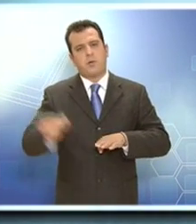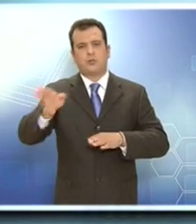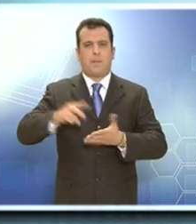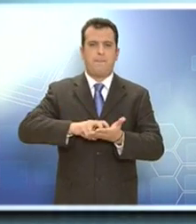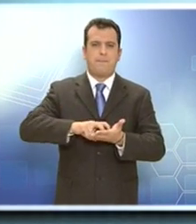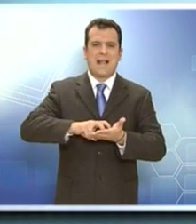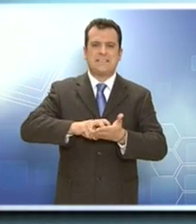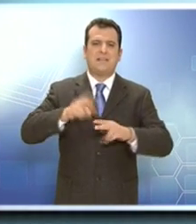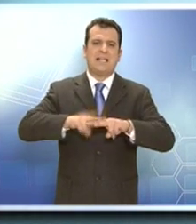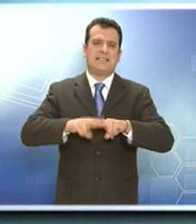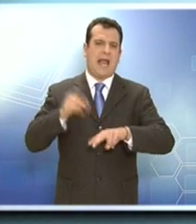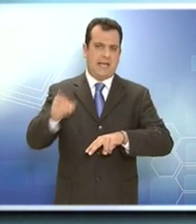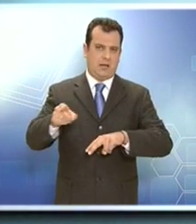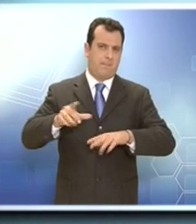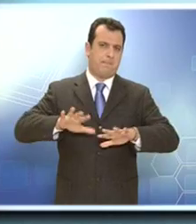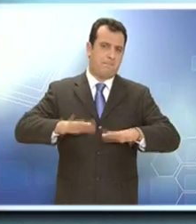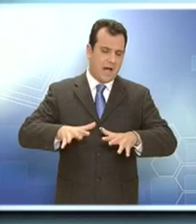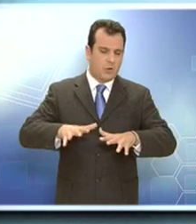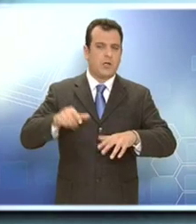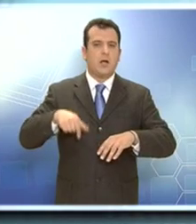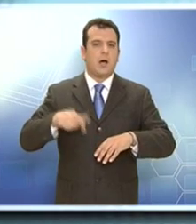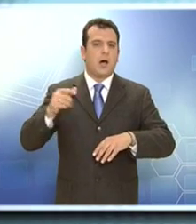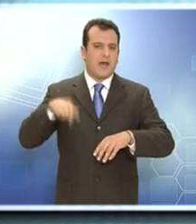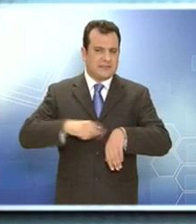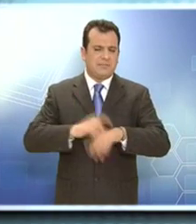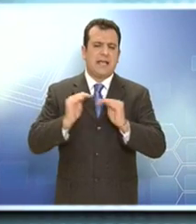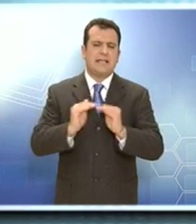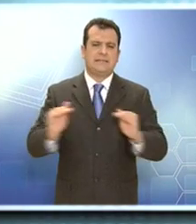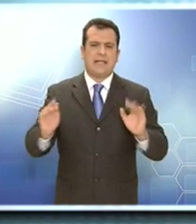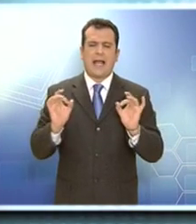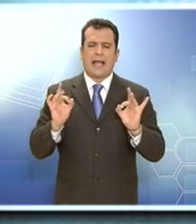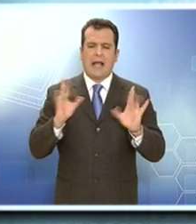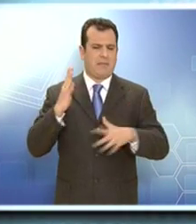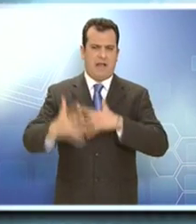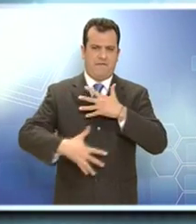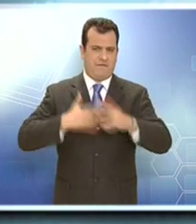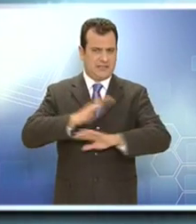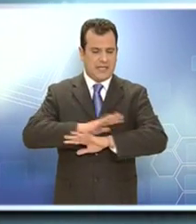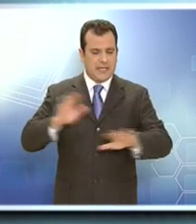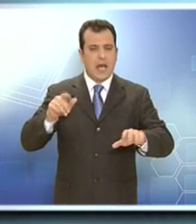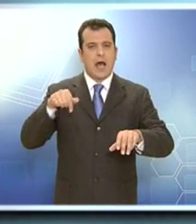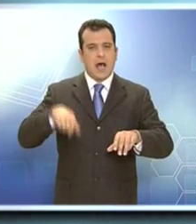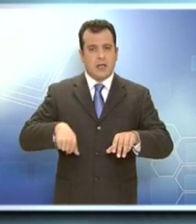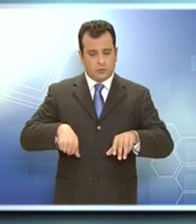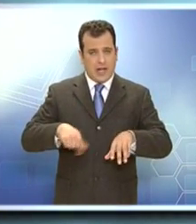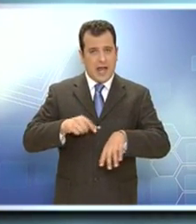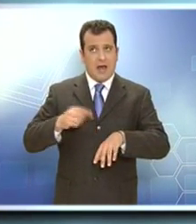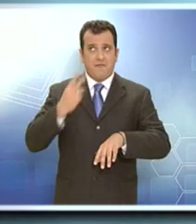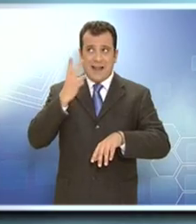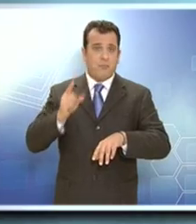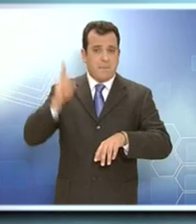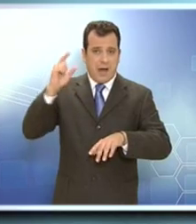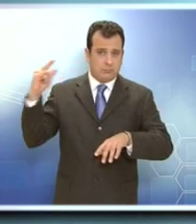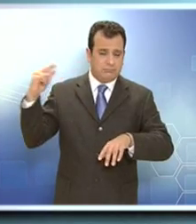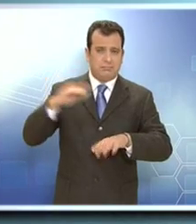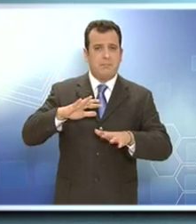Πρεσβεία του Ισραήλ. Επικρατεί, επαναλαμβάνω, η ησυχία, δεν έχει συμβεί το παραμικρό. Μάλιστα. Και μάλιστα αυτή την ώρα πετά πάνω μας, ακριβώς από πάνω